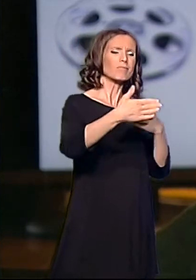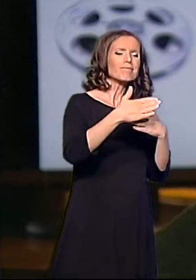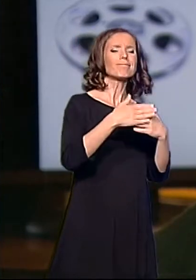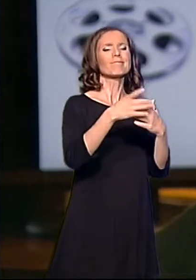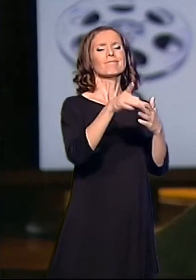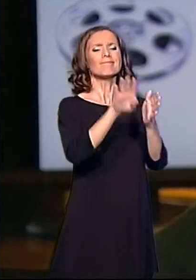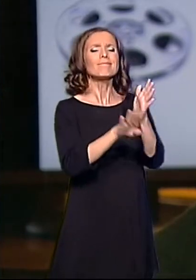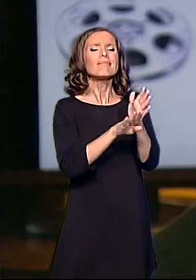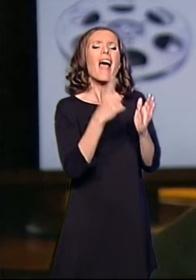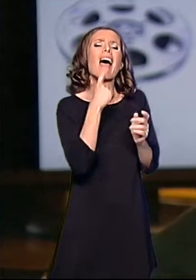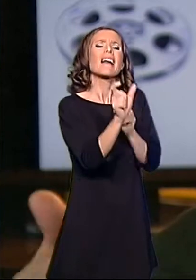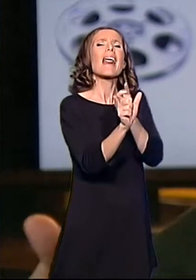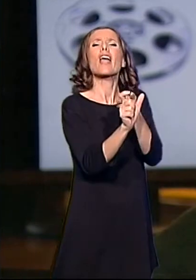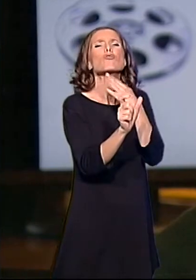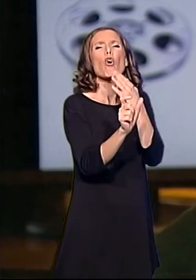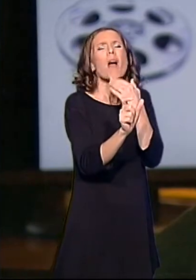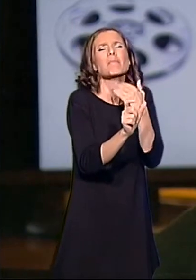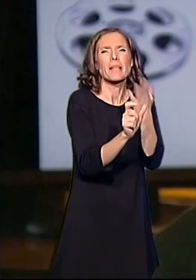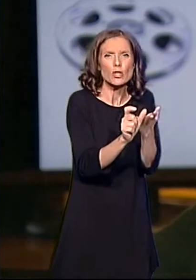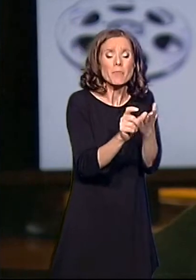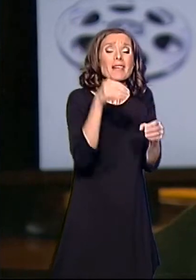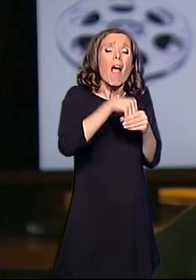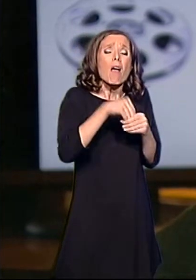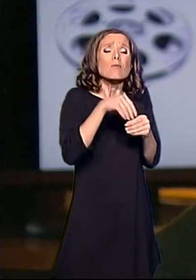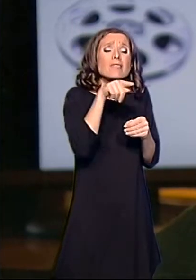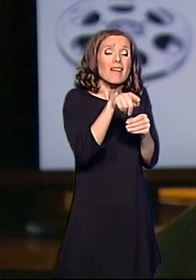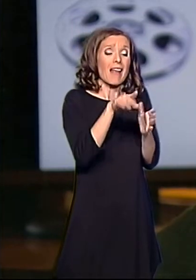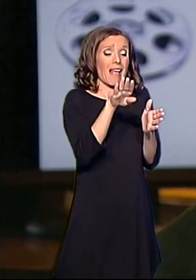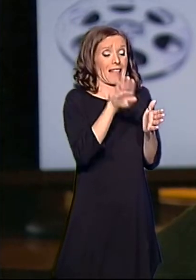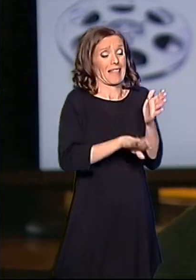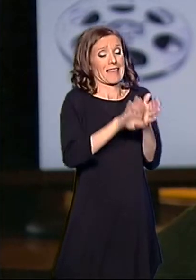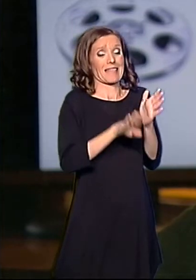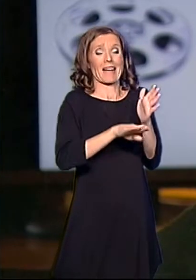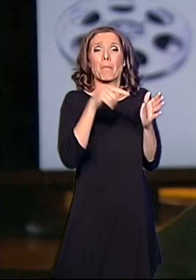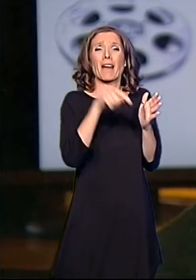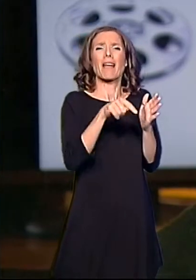zvao kroz istoriju, on u stvari ima taj u osnovi vid